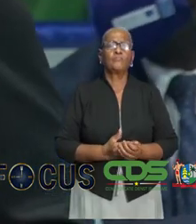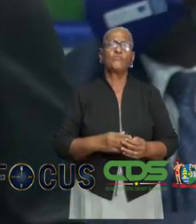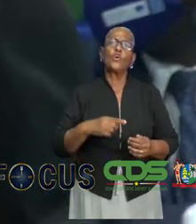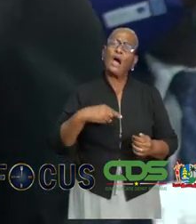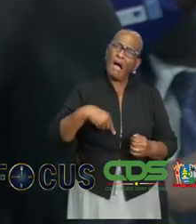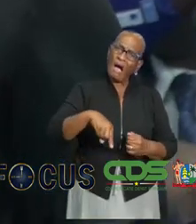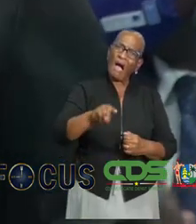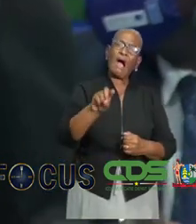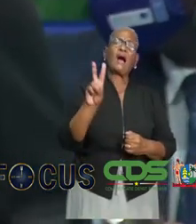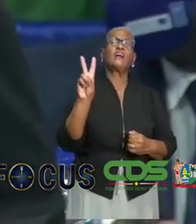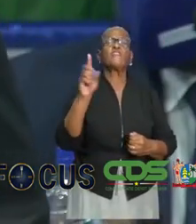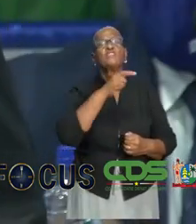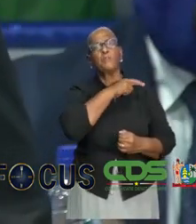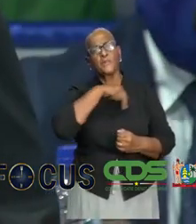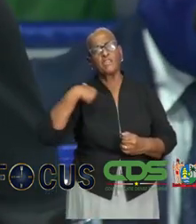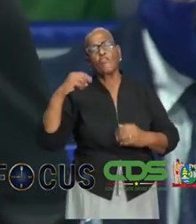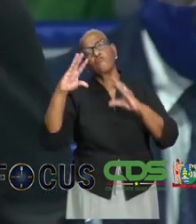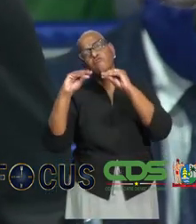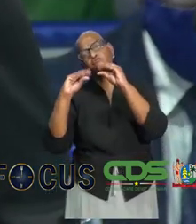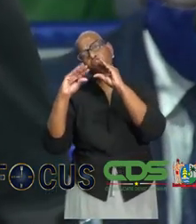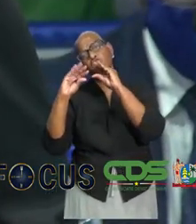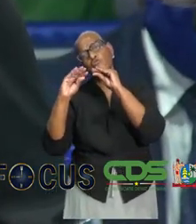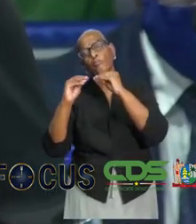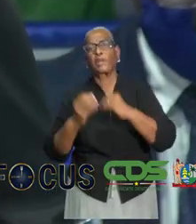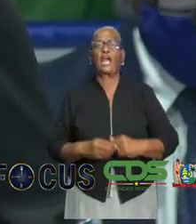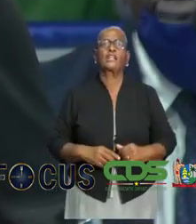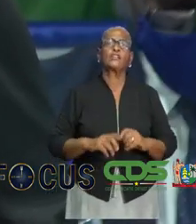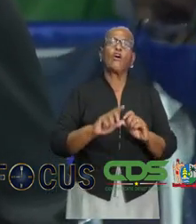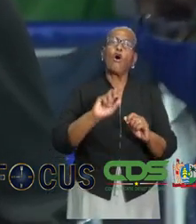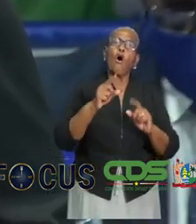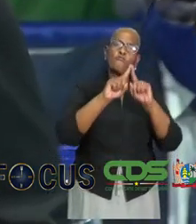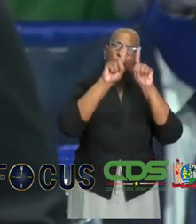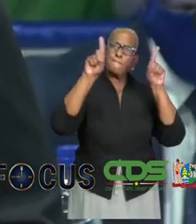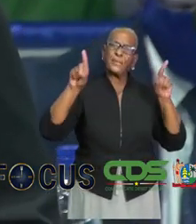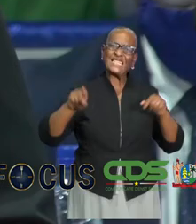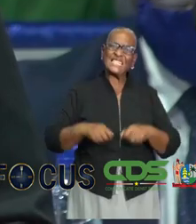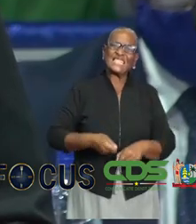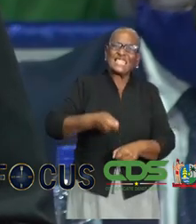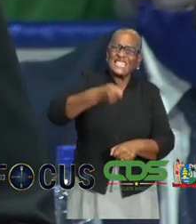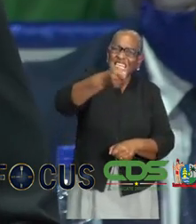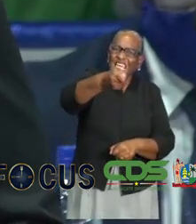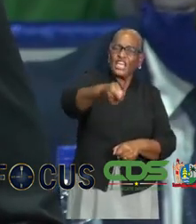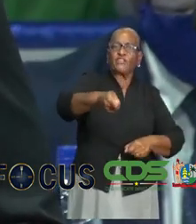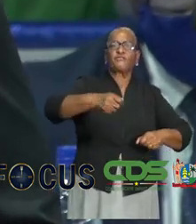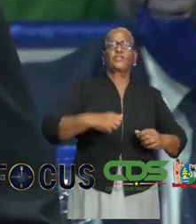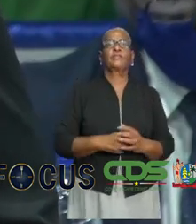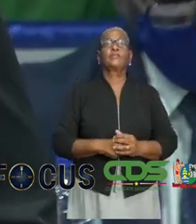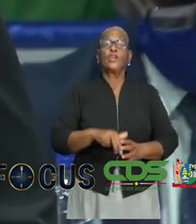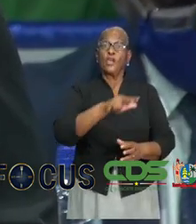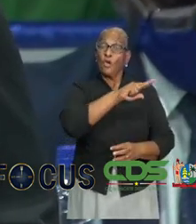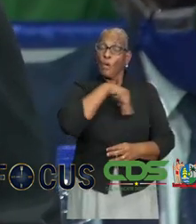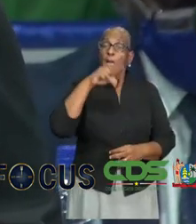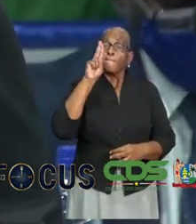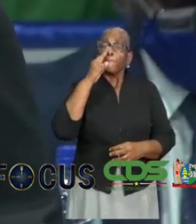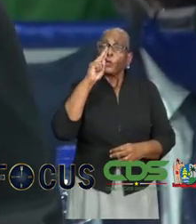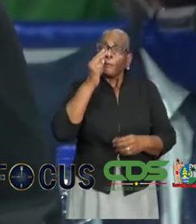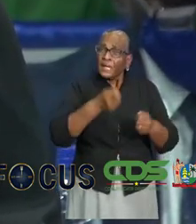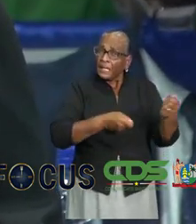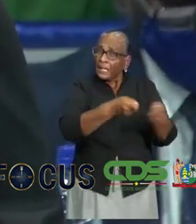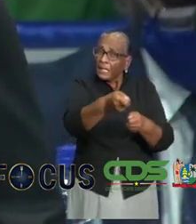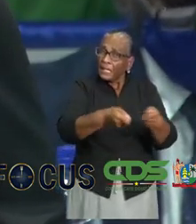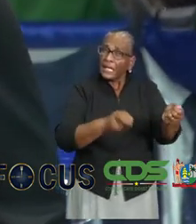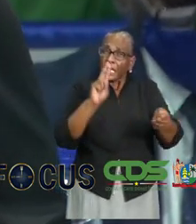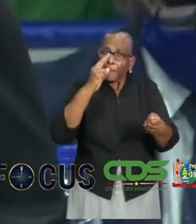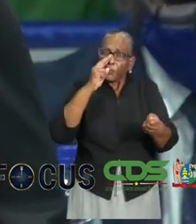voor een gesprek of voor het indienen van petities. We proberen als regering iedereen